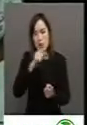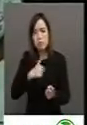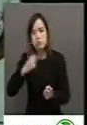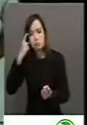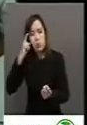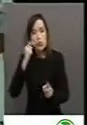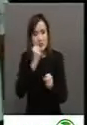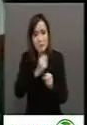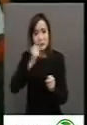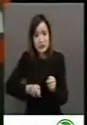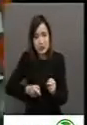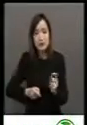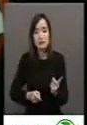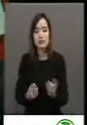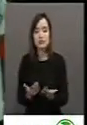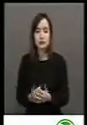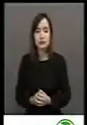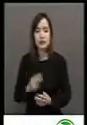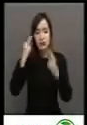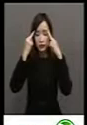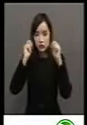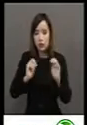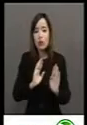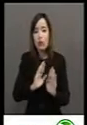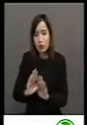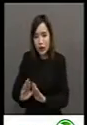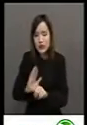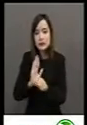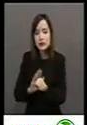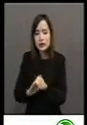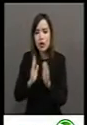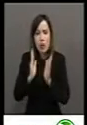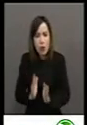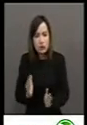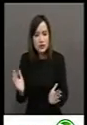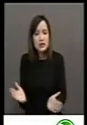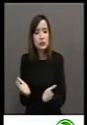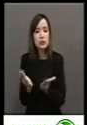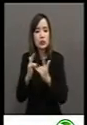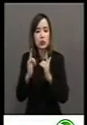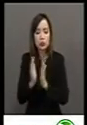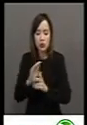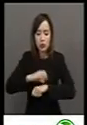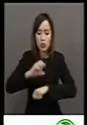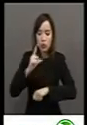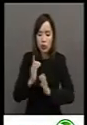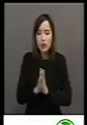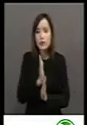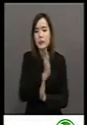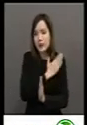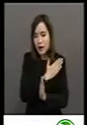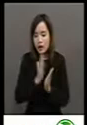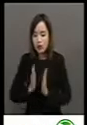นะคะ ค่ะและนายกรัฐมนตรียังฝากเตือนสติค่ะโดยเฉพาะคนที่สนับสนุนวัดพระธรรมกายทั้งพระสงฆ์ศิษย